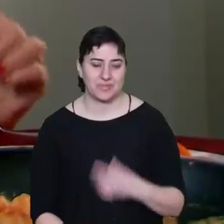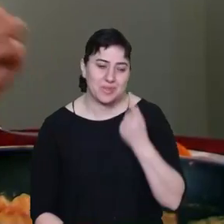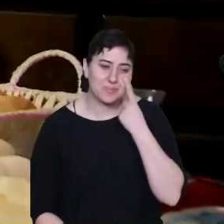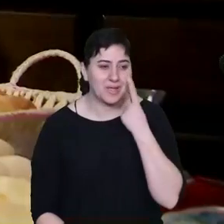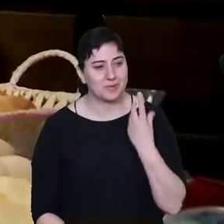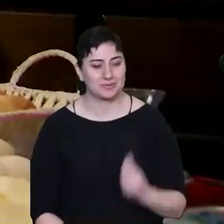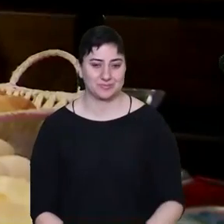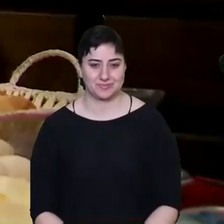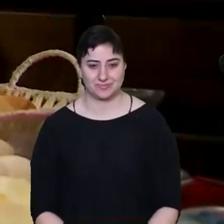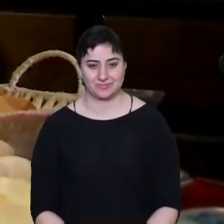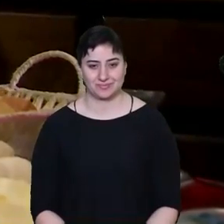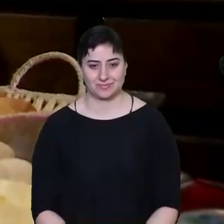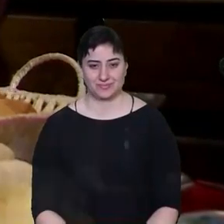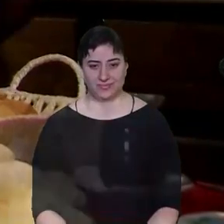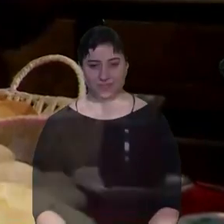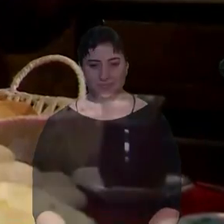Alayım biraz.